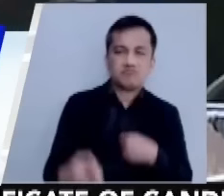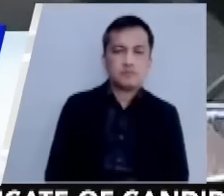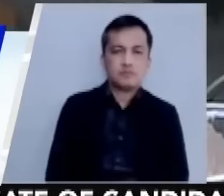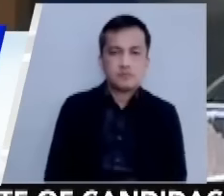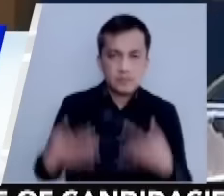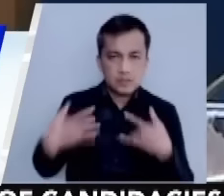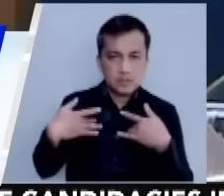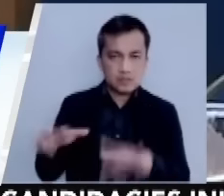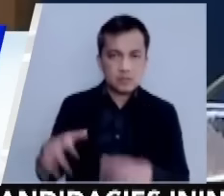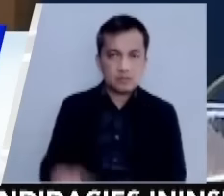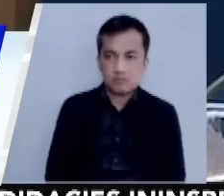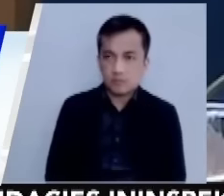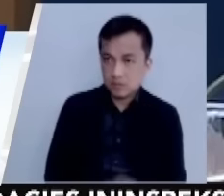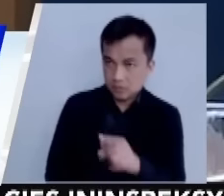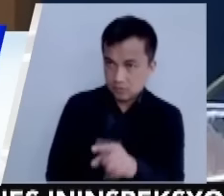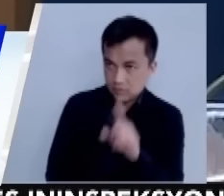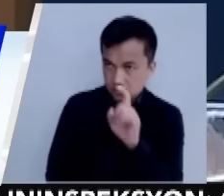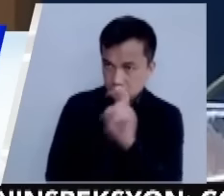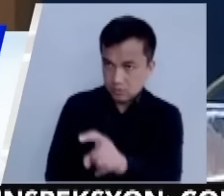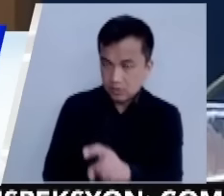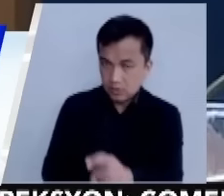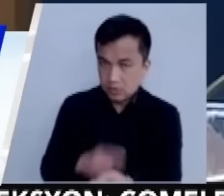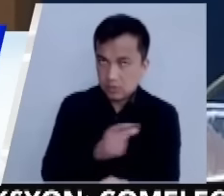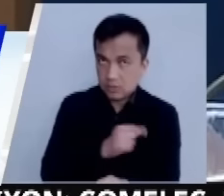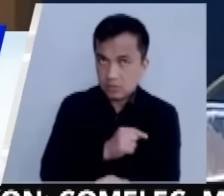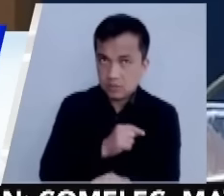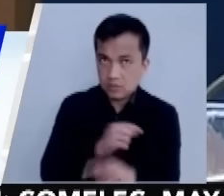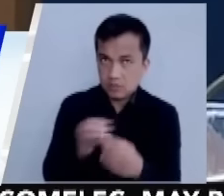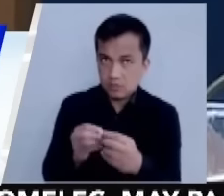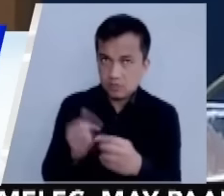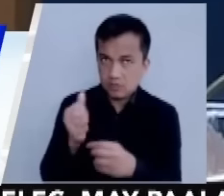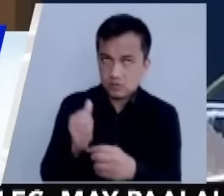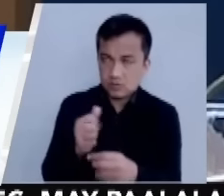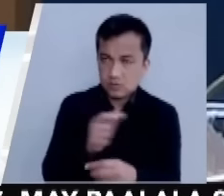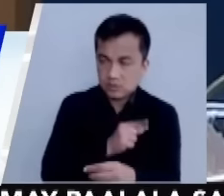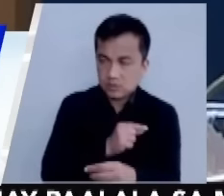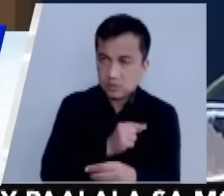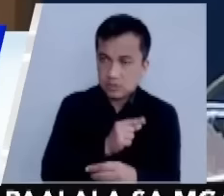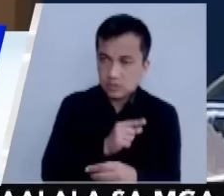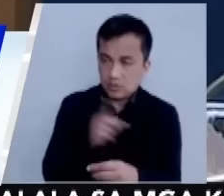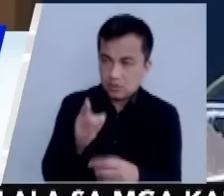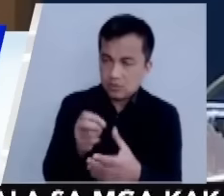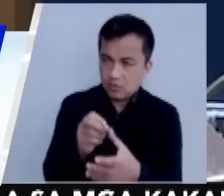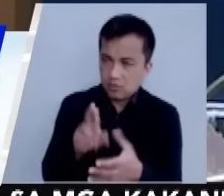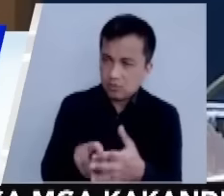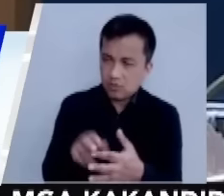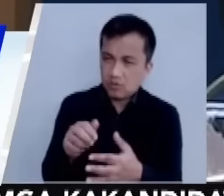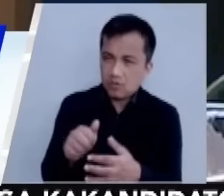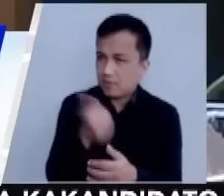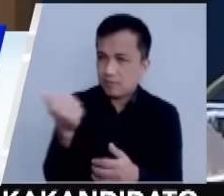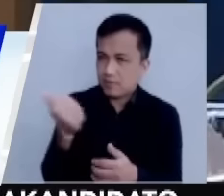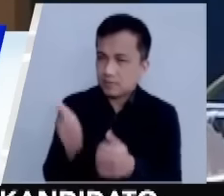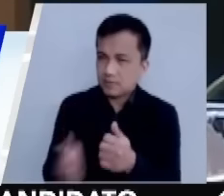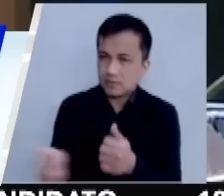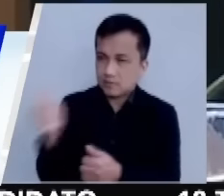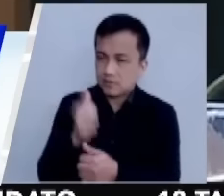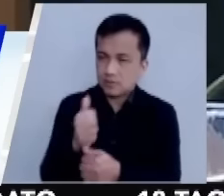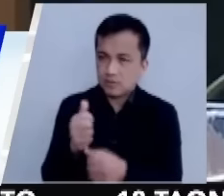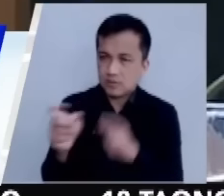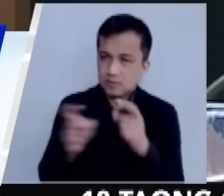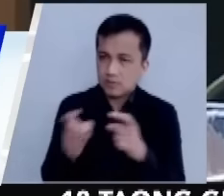or kayo ba most guilty o tingin mo meron pang mas guilty sa inyo dito sa ganitong operasyon?